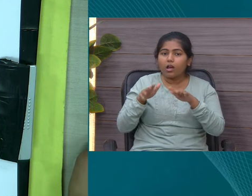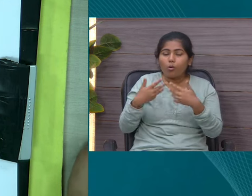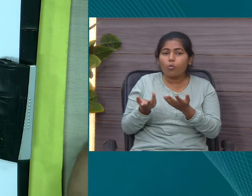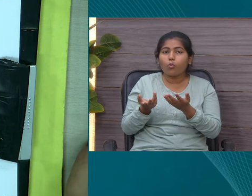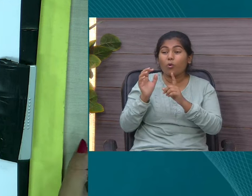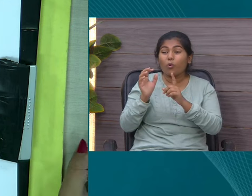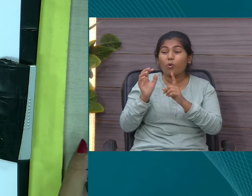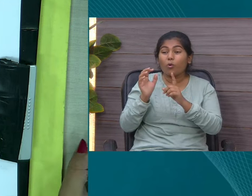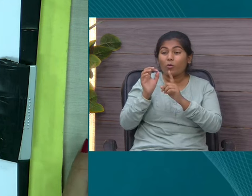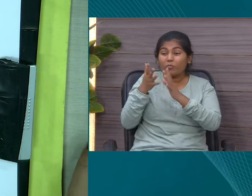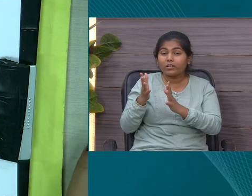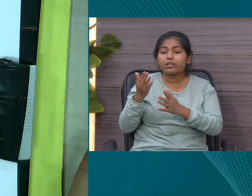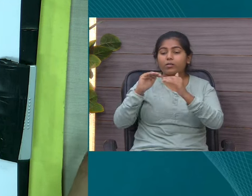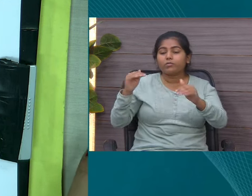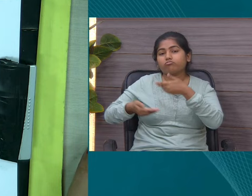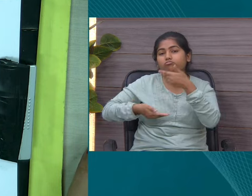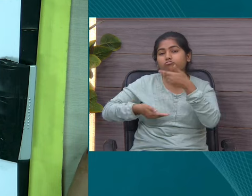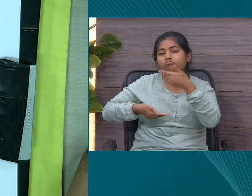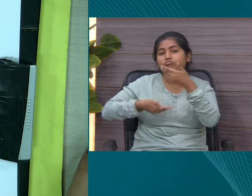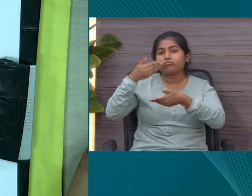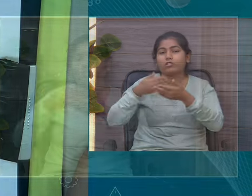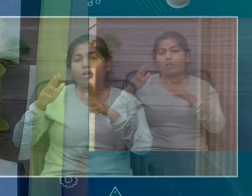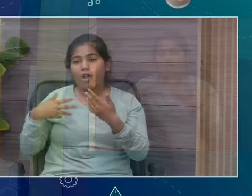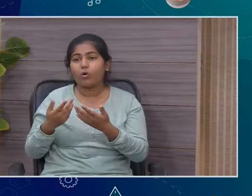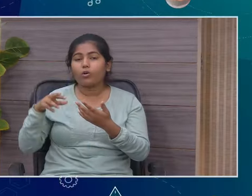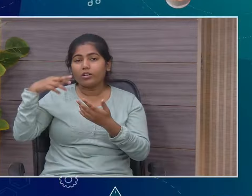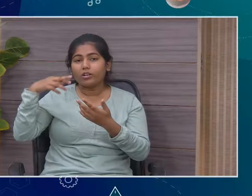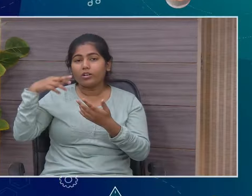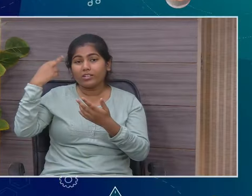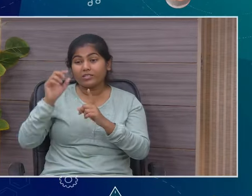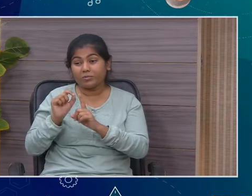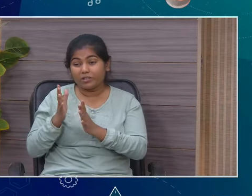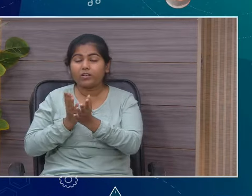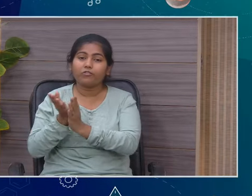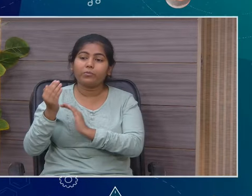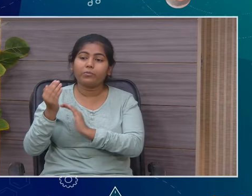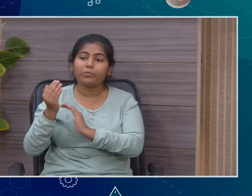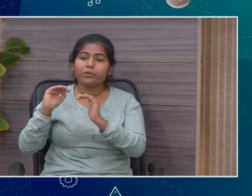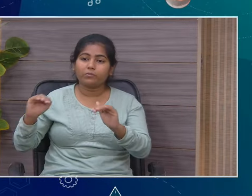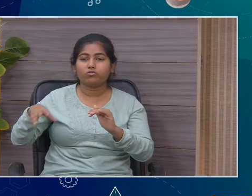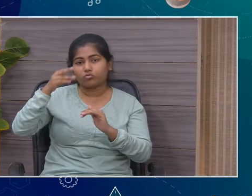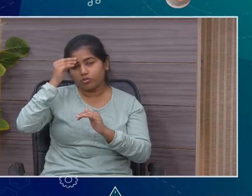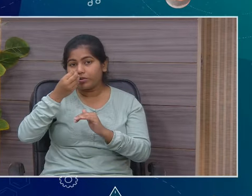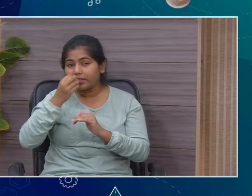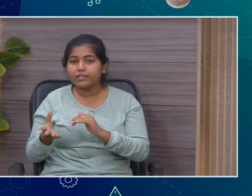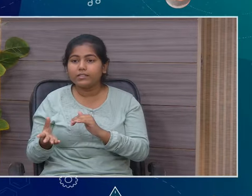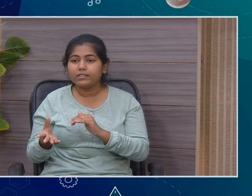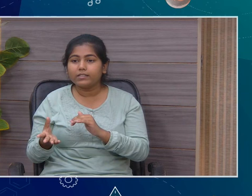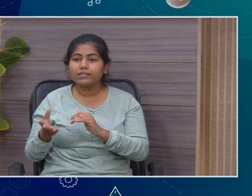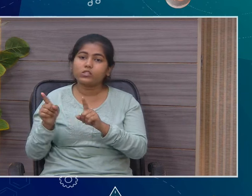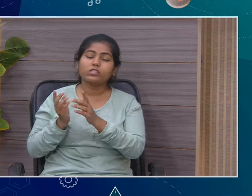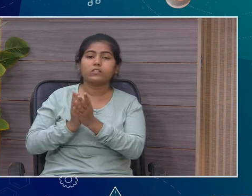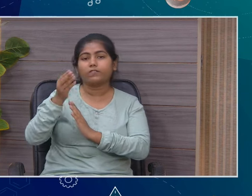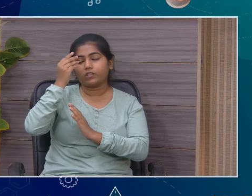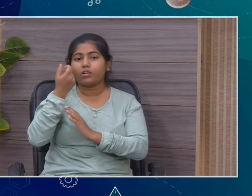से प्रैक्टिकली ये बच्चों को याद करवाई जाए, क्योंकि वो प्रैक्टिकल में ही उन्हें समझ में भी आएगी और प्रैक्टिकल में ही उन्हें याद भी हो जाएगी. एग्जैक्टली.